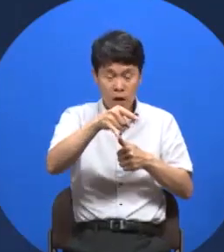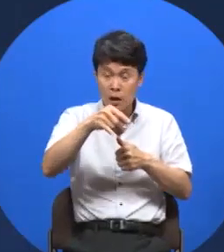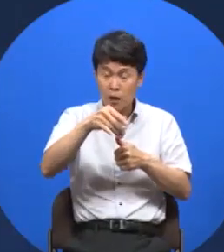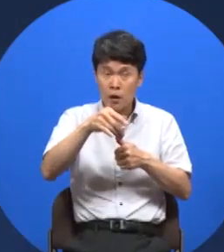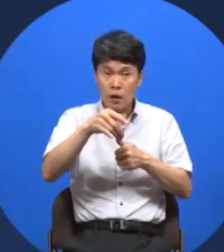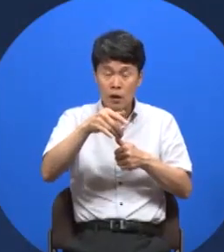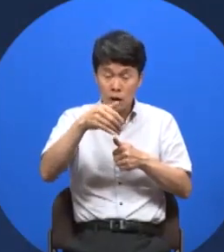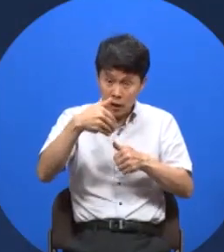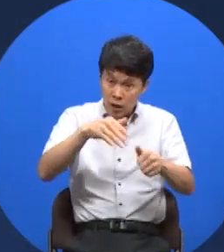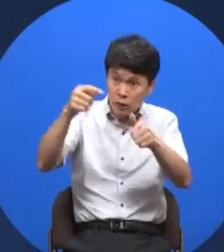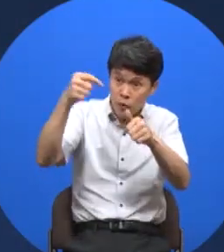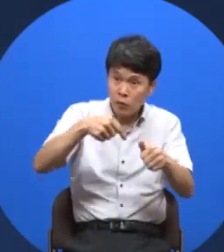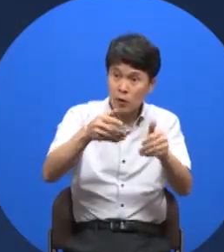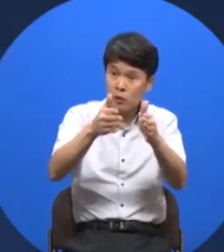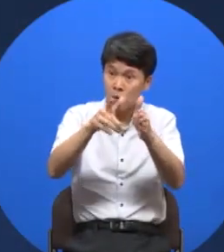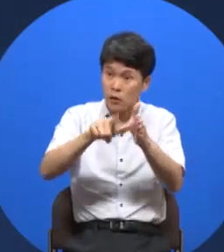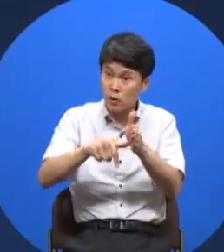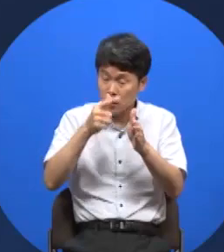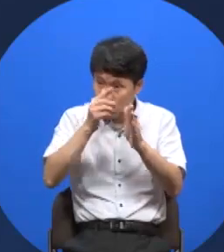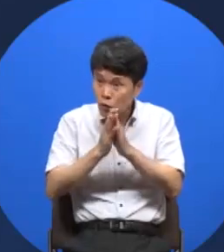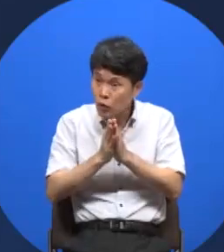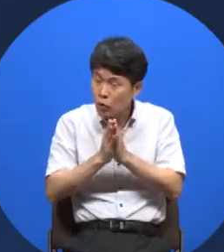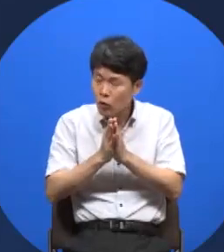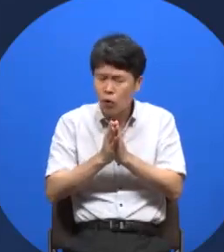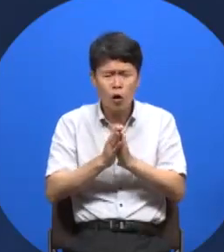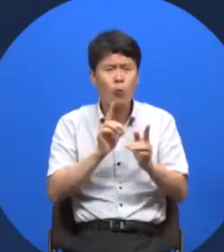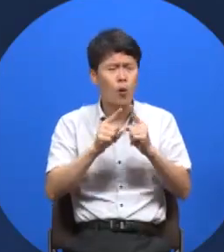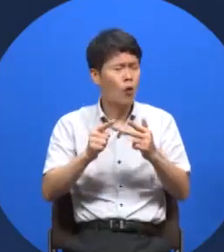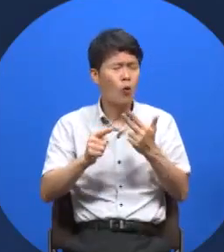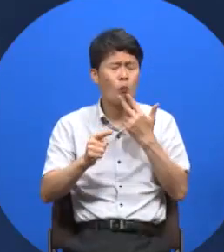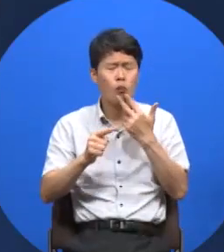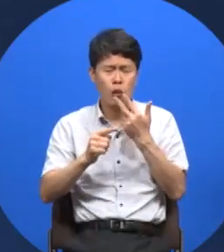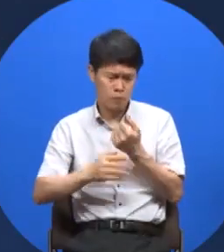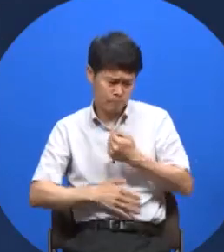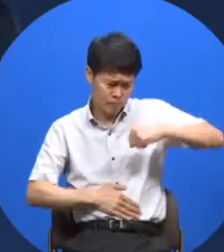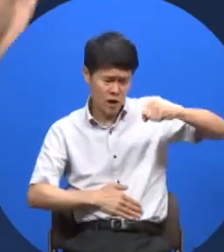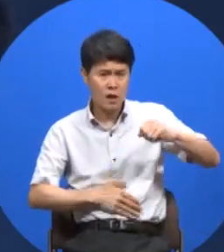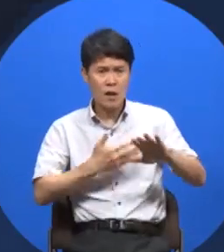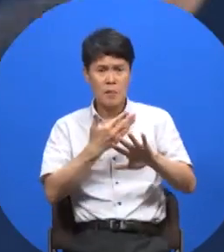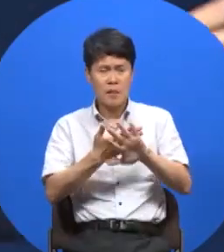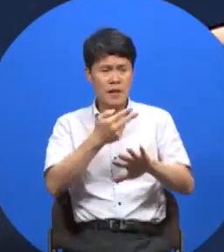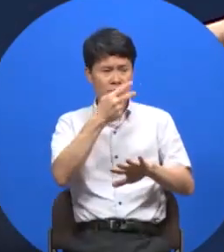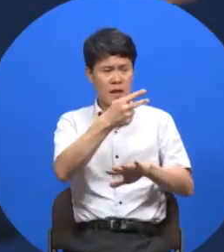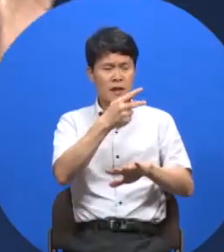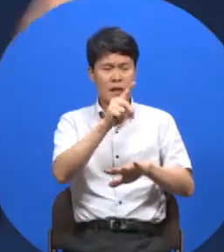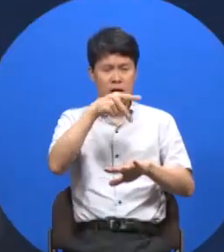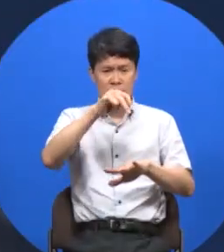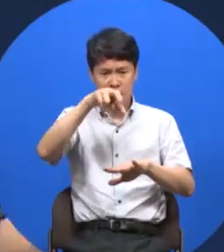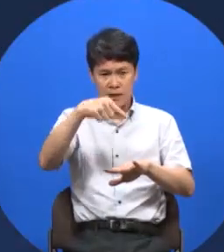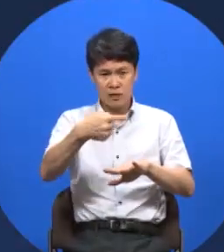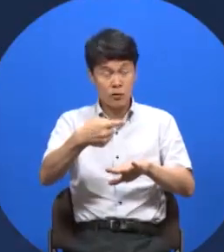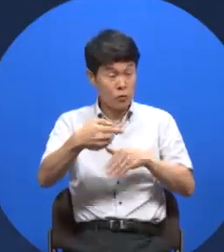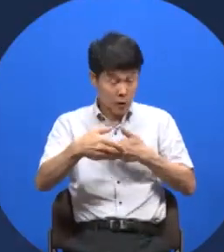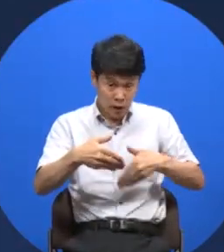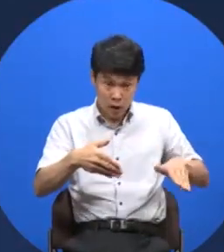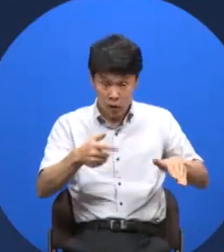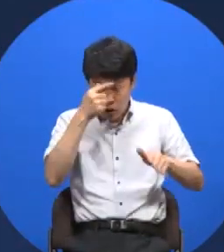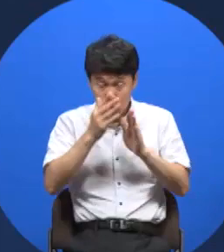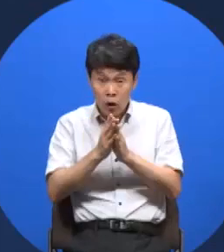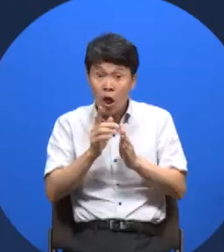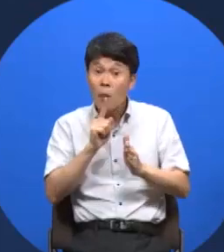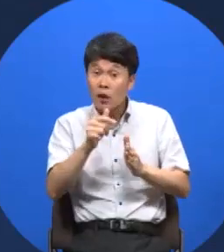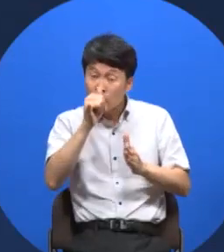없어요. 니느웨로 가라는 말씀을 불순종하고 정반대의 다시스로 가면서 기도했다는 말이